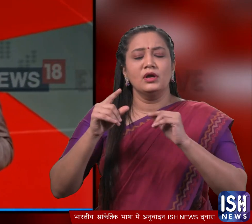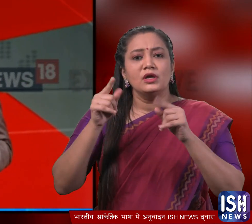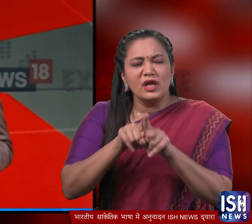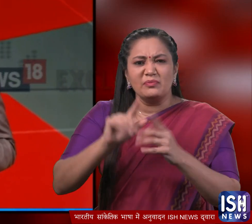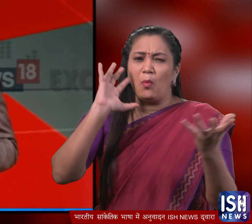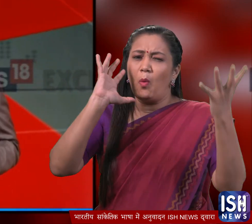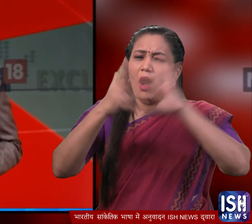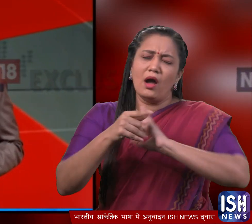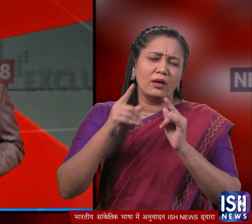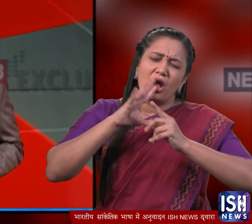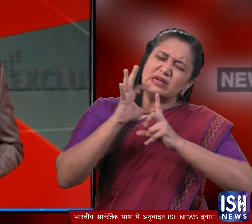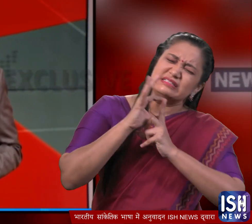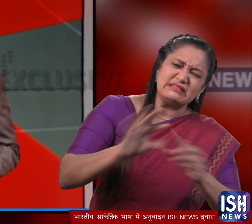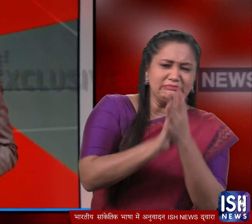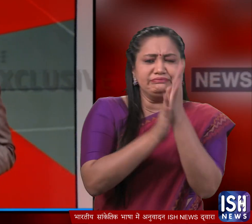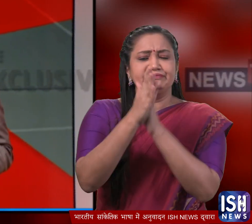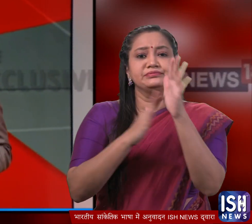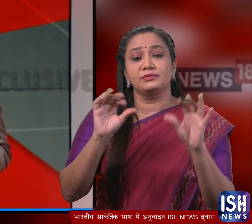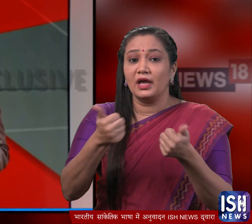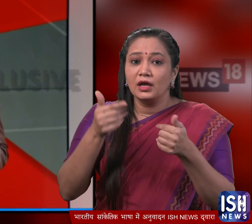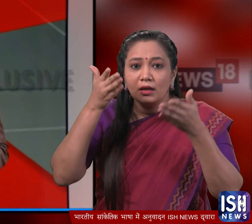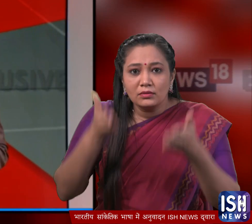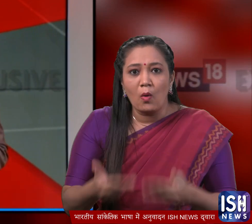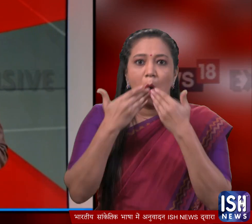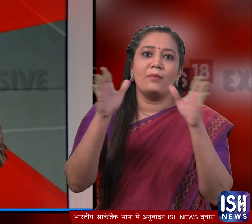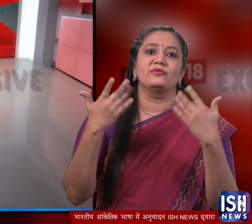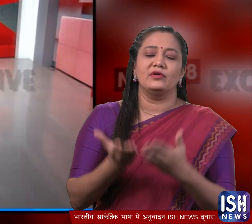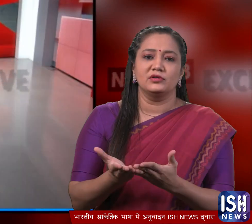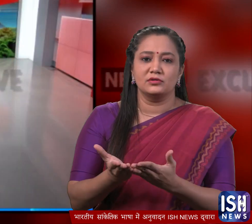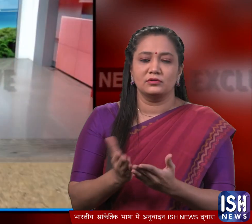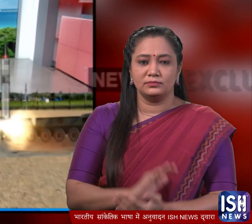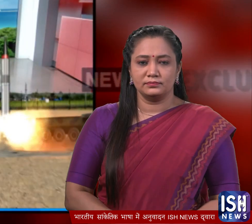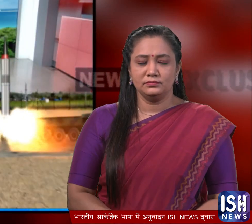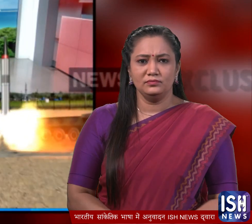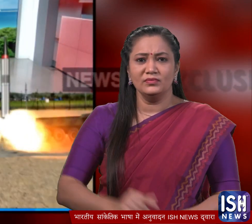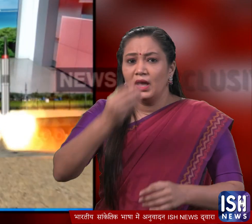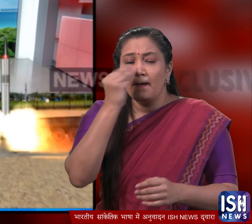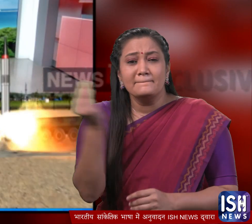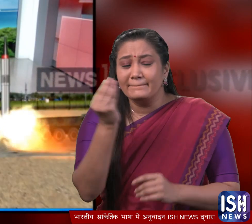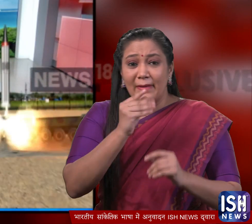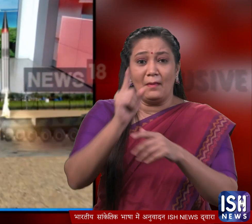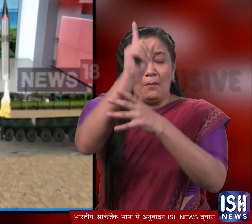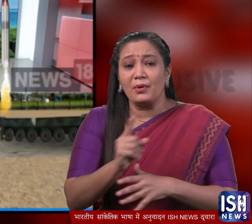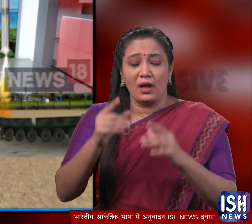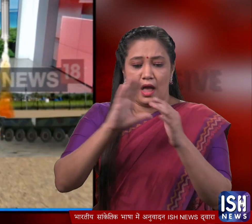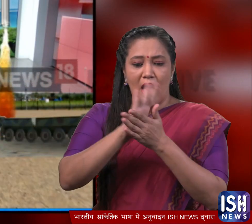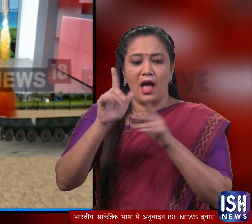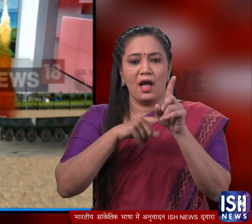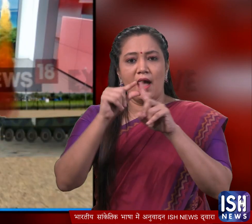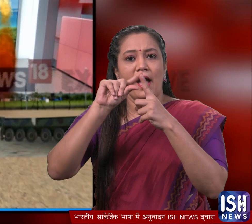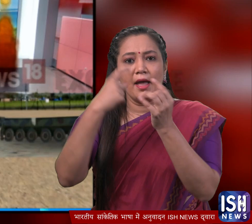जिसने दुनिया में तबाही लाने की उसकी साजिश से पर्दा उठा दिया। ऐसा इसलिए क्योंकि ये कोई आम हाइपरसोनिक मिसाइल नहीं